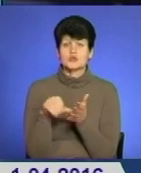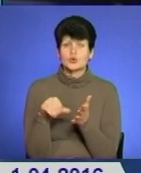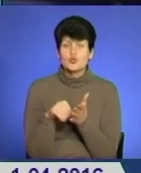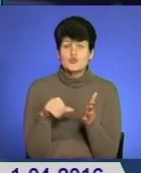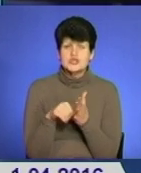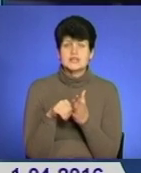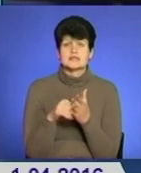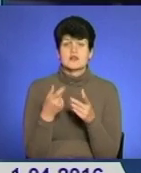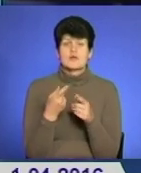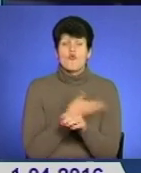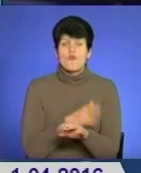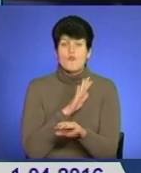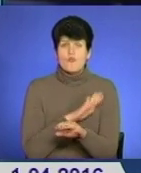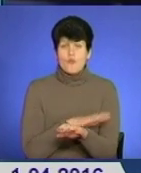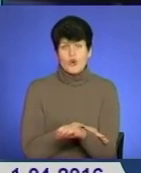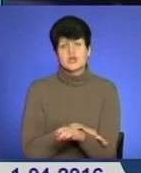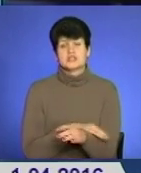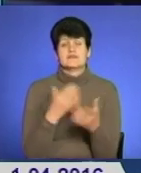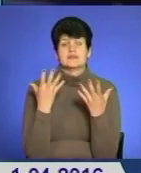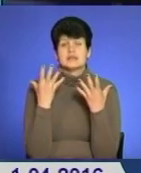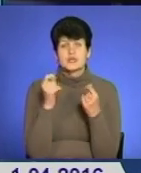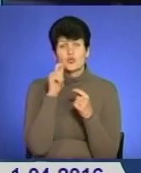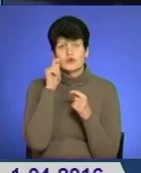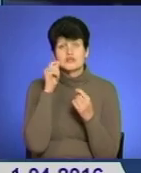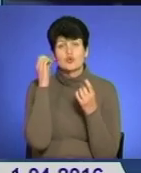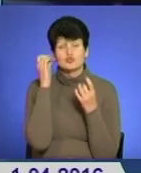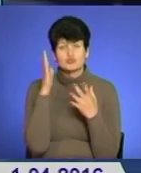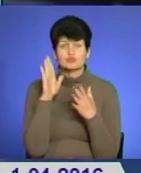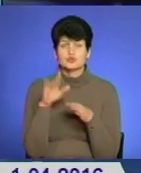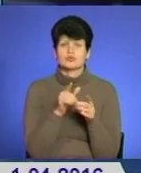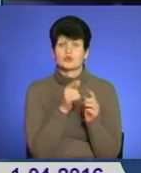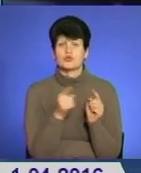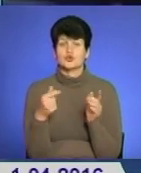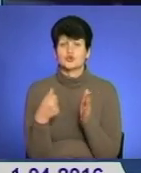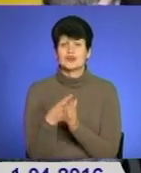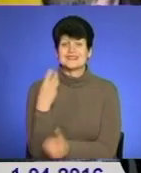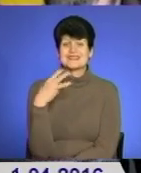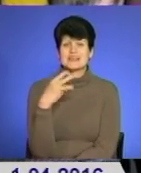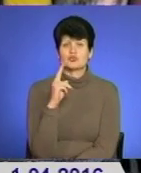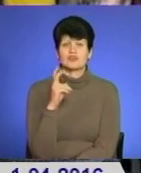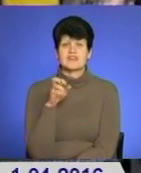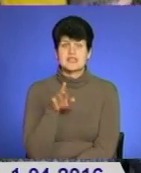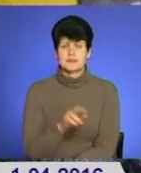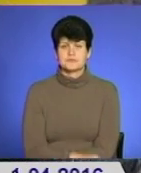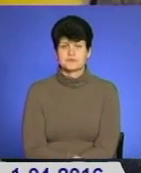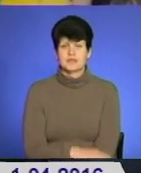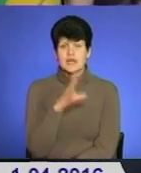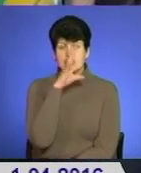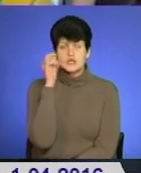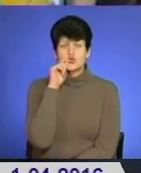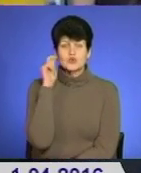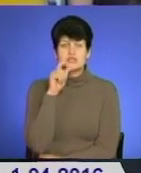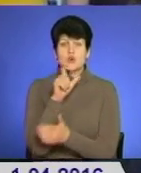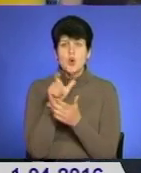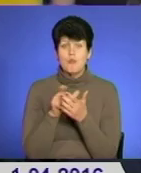що відбуватиметься в Польщі в рамках Днів української культури. Вони триватимуть до 30 квітня. Ніч української поезії і